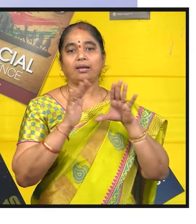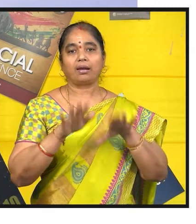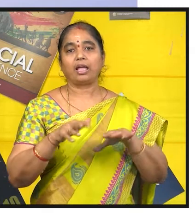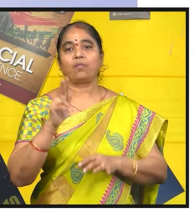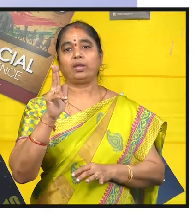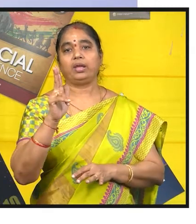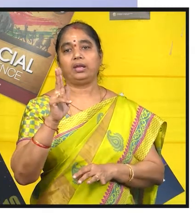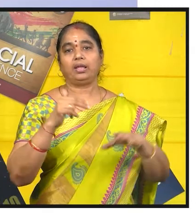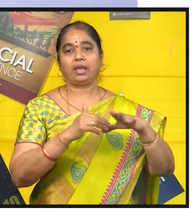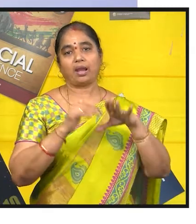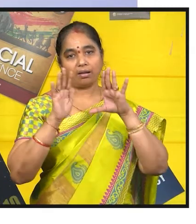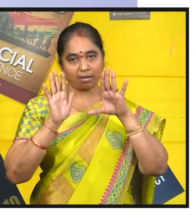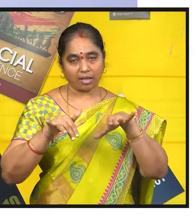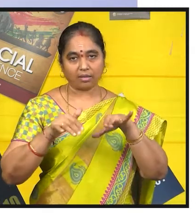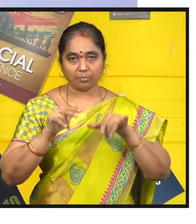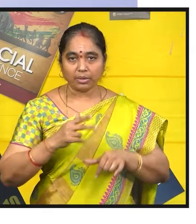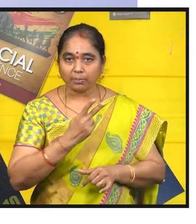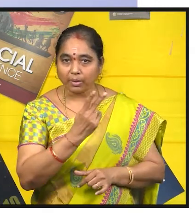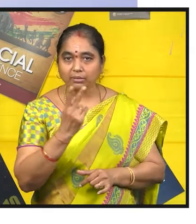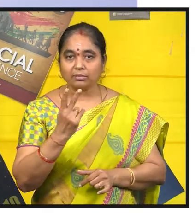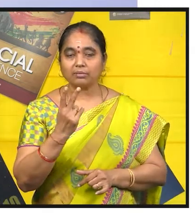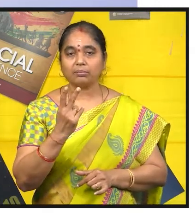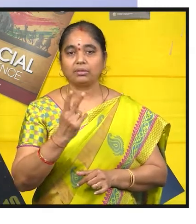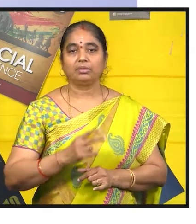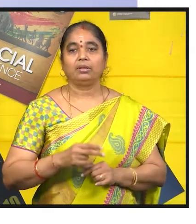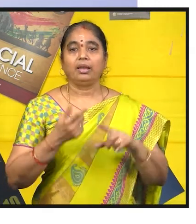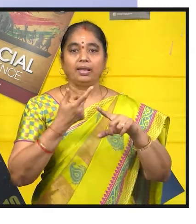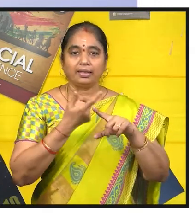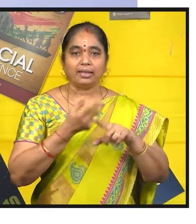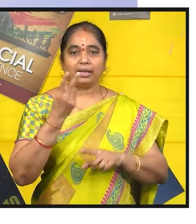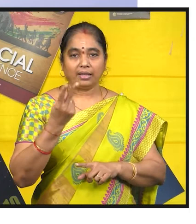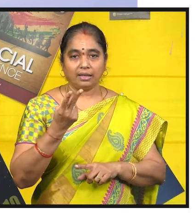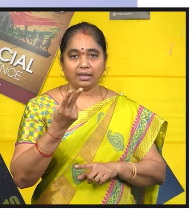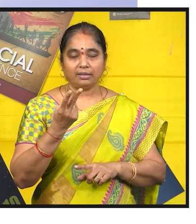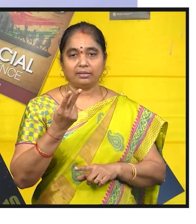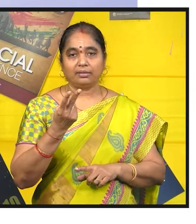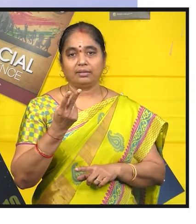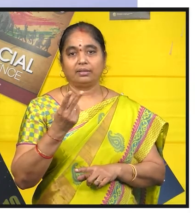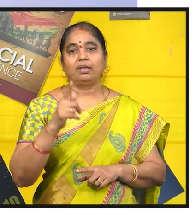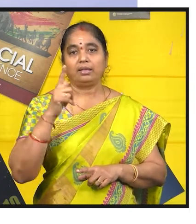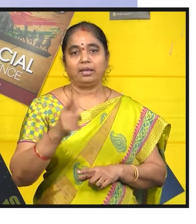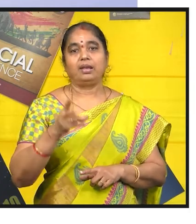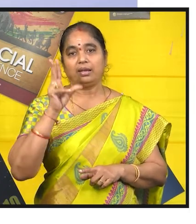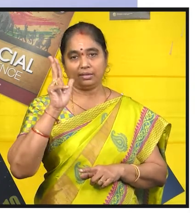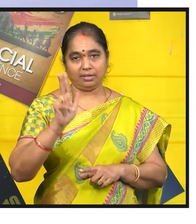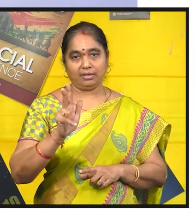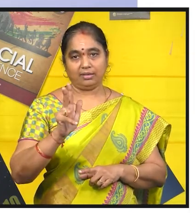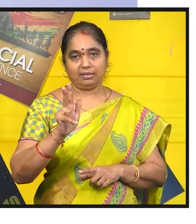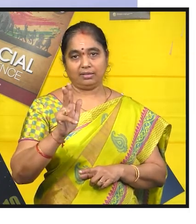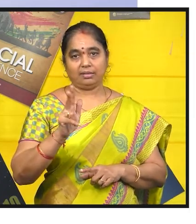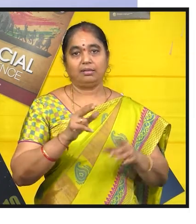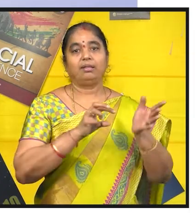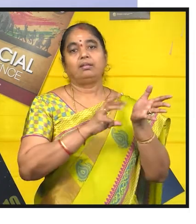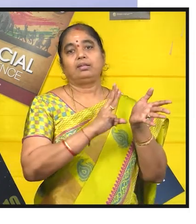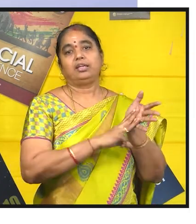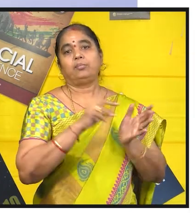சொன்னால் 8 எலக்ட்ரான்கள் இருக்கிறது. அப்போ இப்படியே நம்ம பார்த்துட்டே வந்தோம் அப்படின்னு சொன்னால் கேல 2 எலக்ட்ரான் இருக்கும், எல்லில் 8 எலக்ட்ரான்கள்